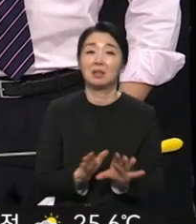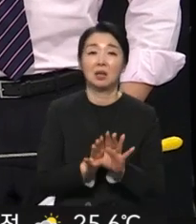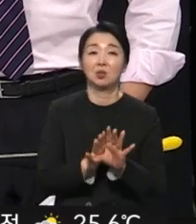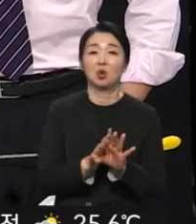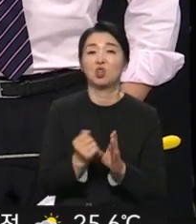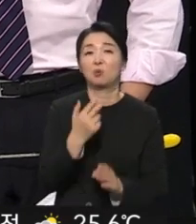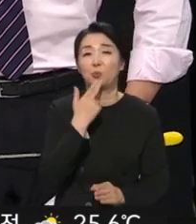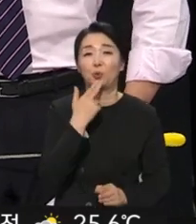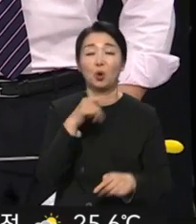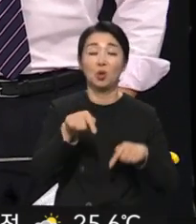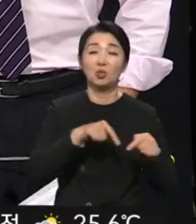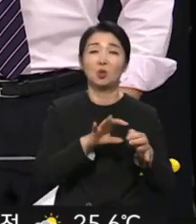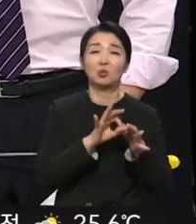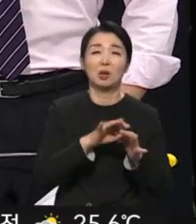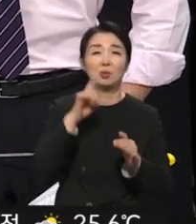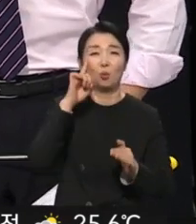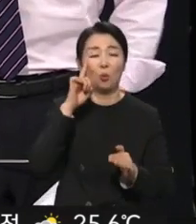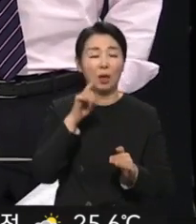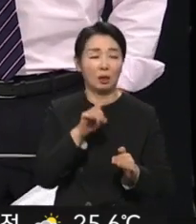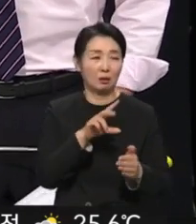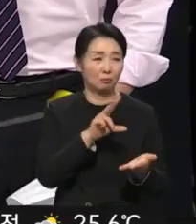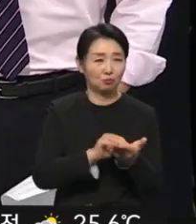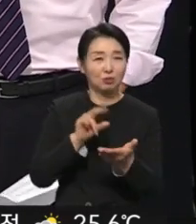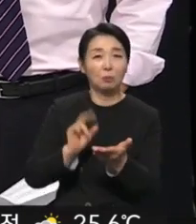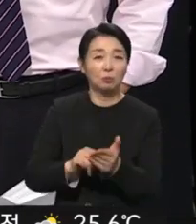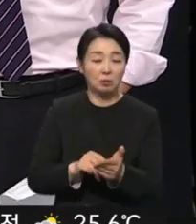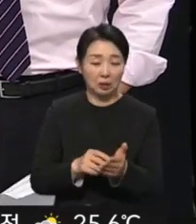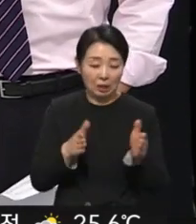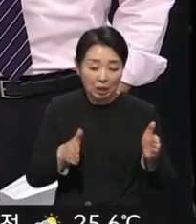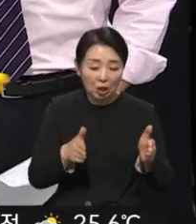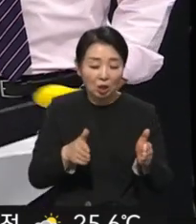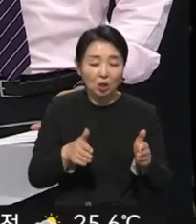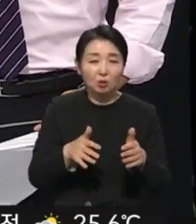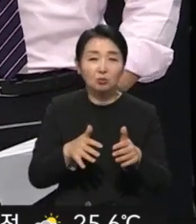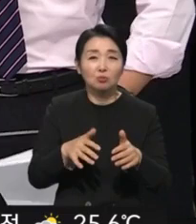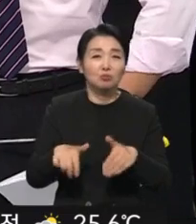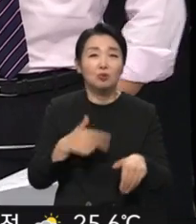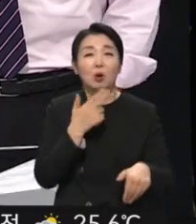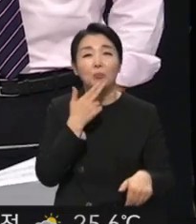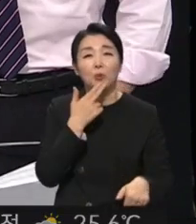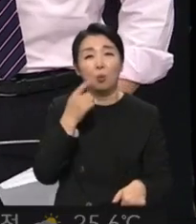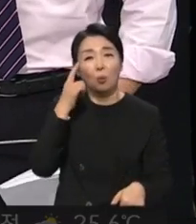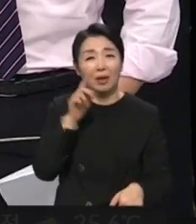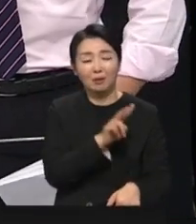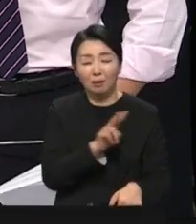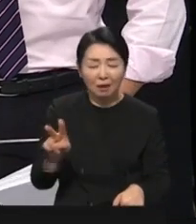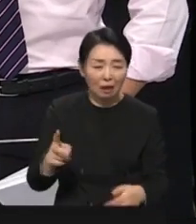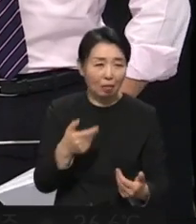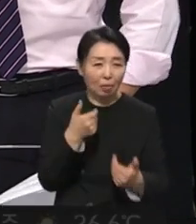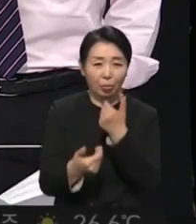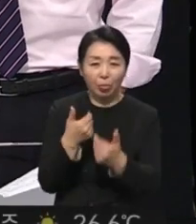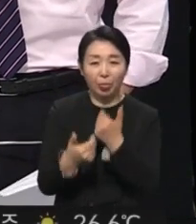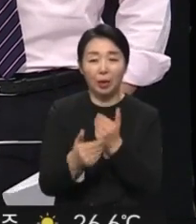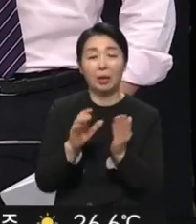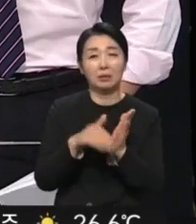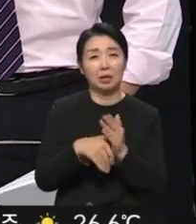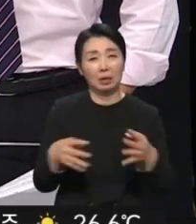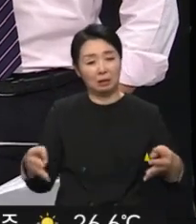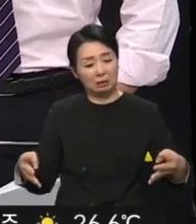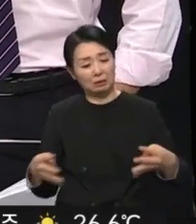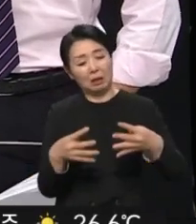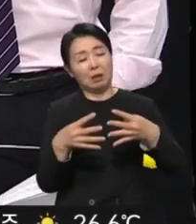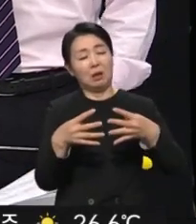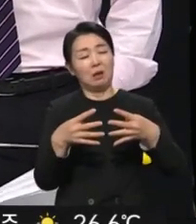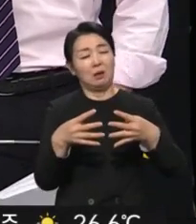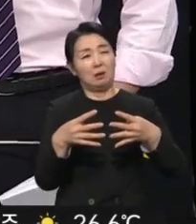정치의 영역에선 그런 현상이 더욱 두드러집니다. 여야 좌우 사이 극한 대치가 이어지다 보면 이 타협도